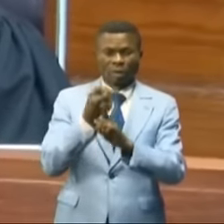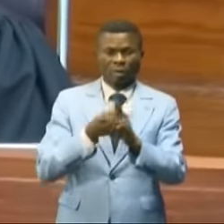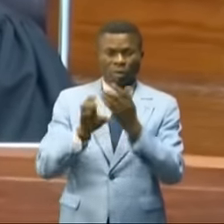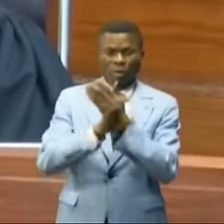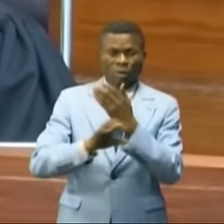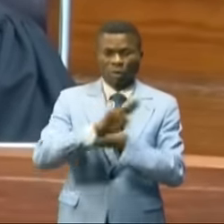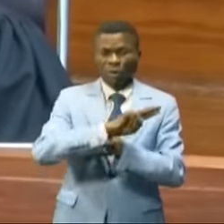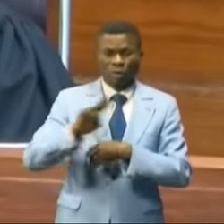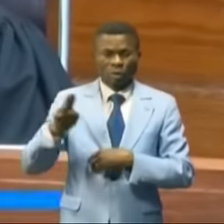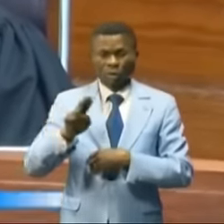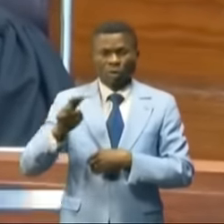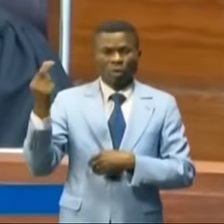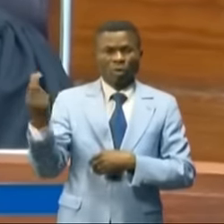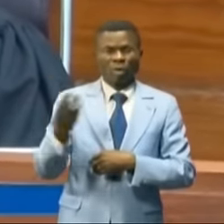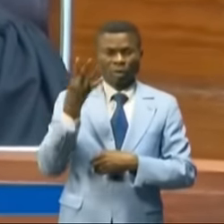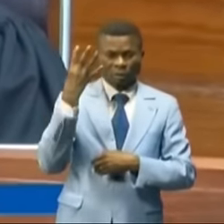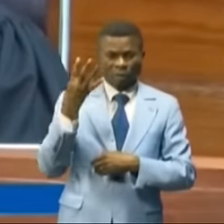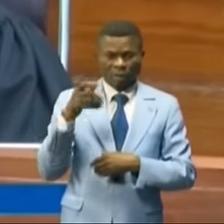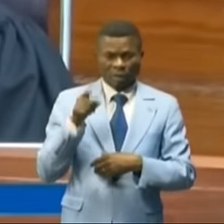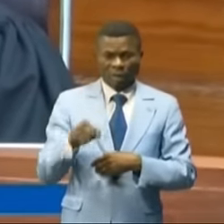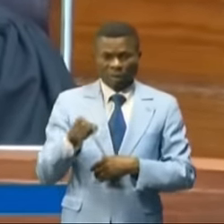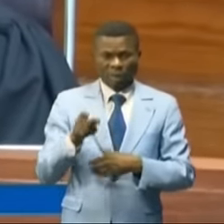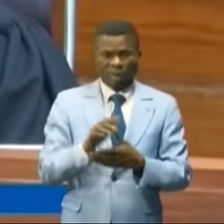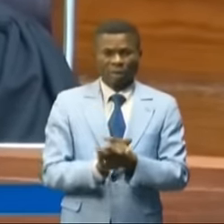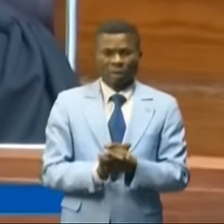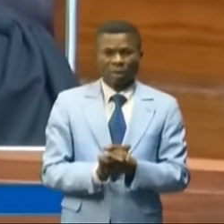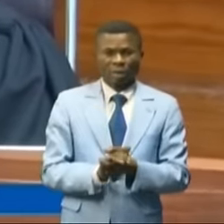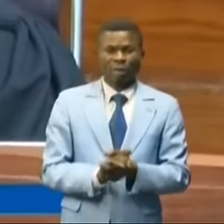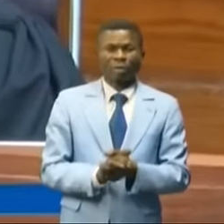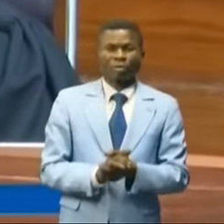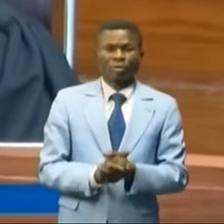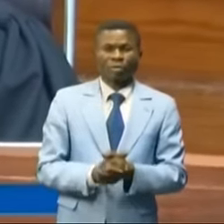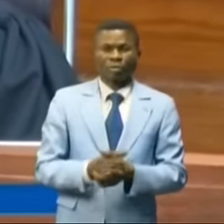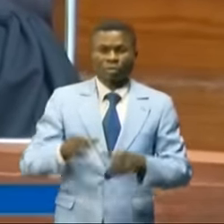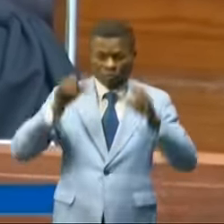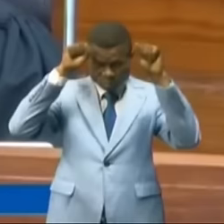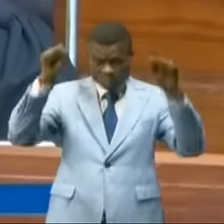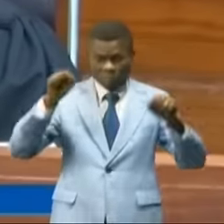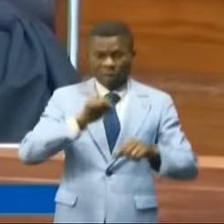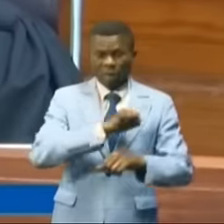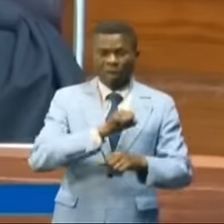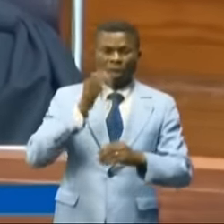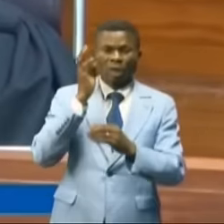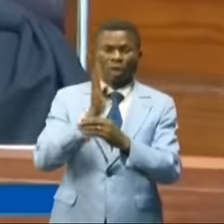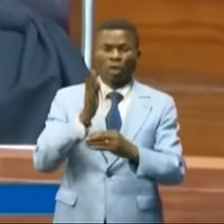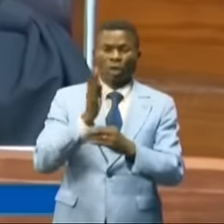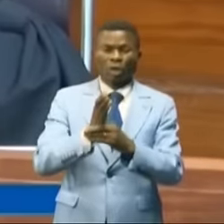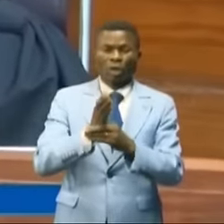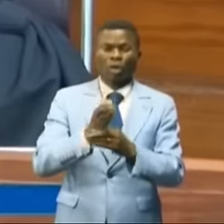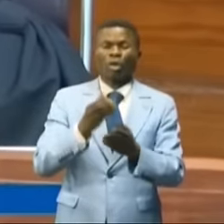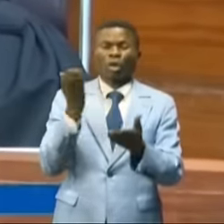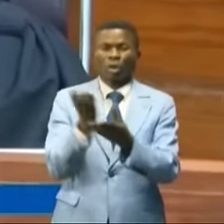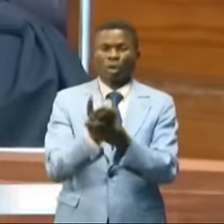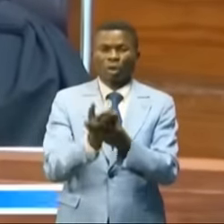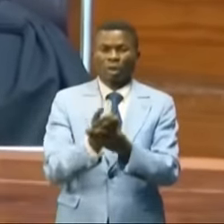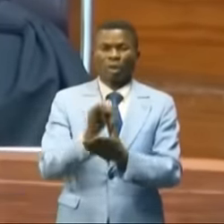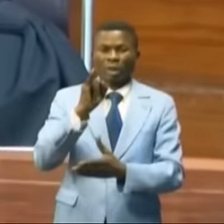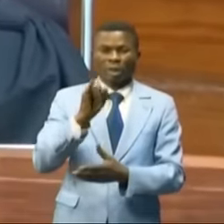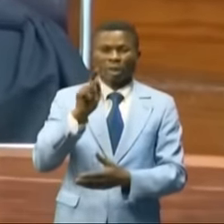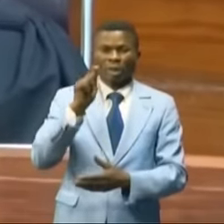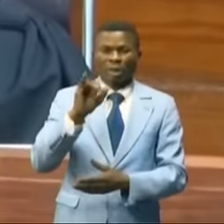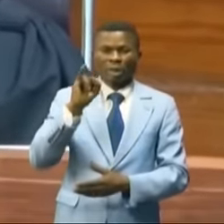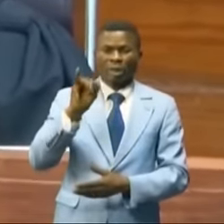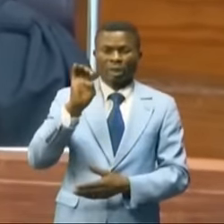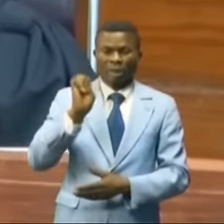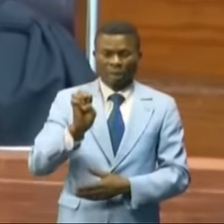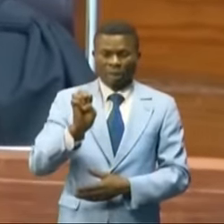2024 à laquelle siégeait le conseiller maître Gilbert Tondon au Congolais, président du Séan, les conseillers référendaires héritiers Kanza Ewula